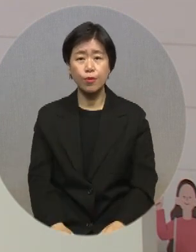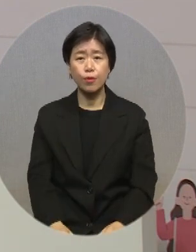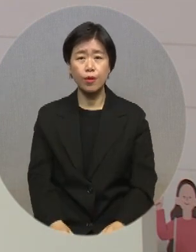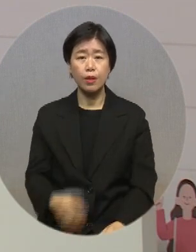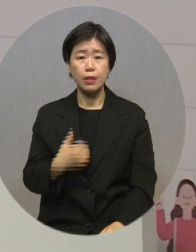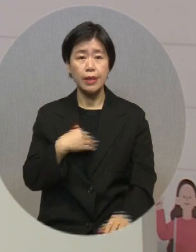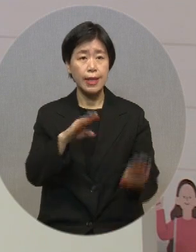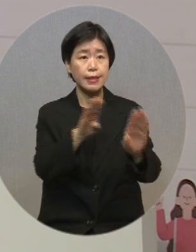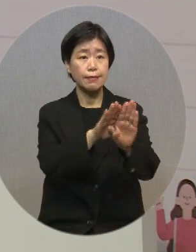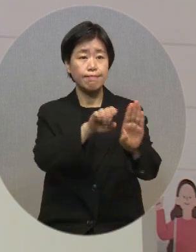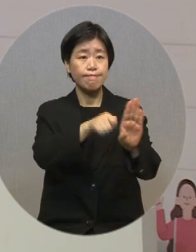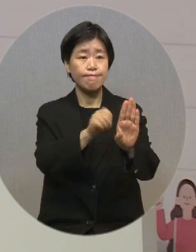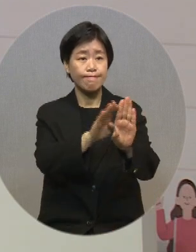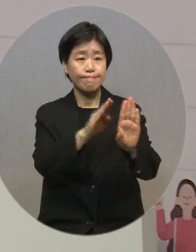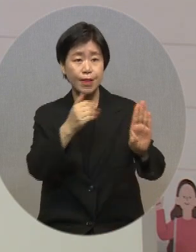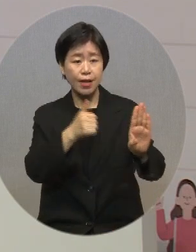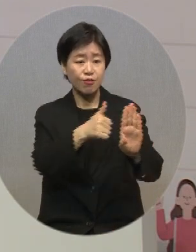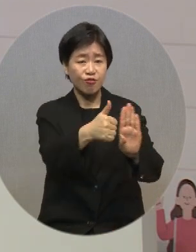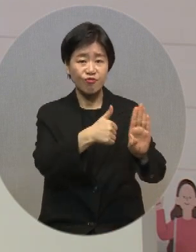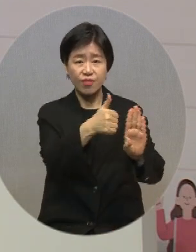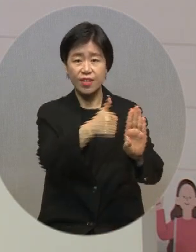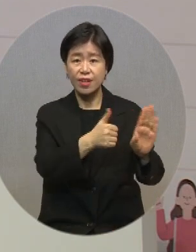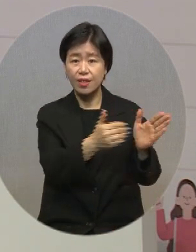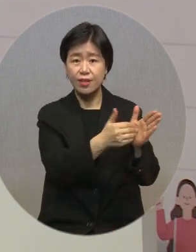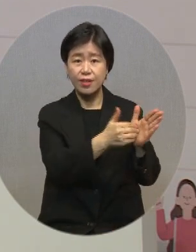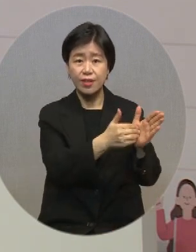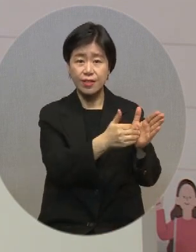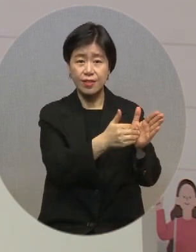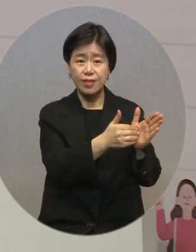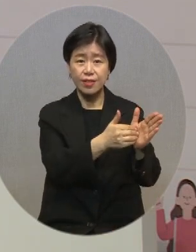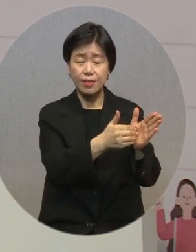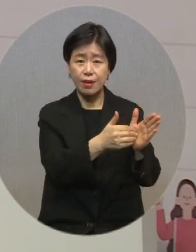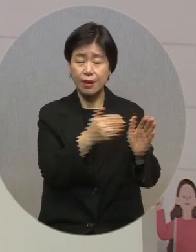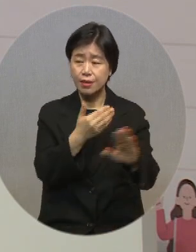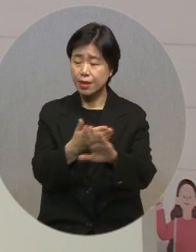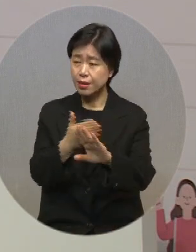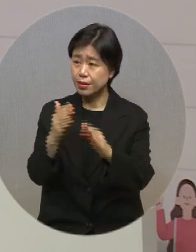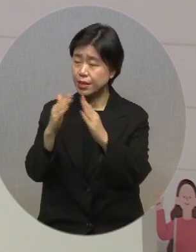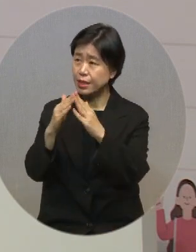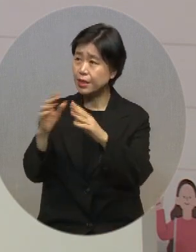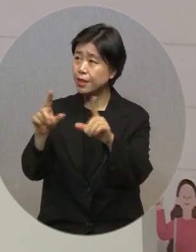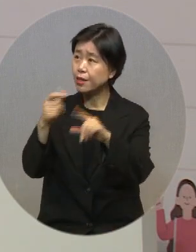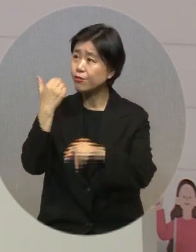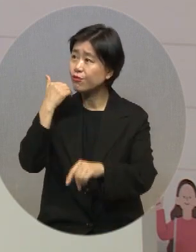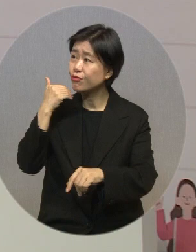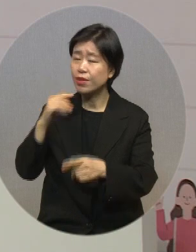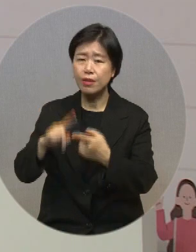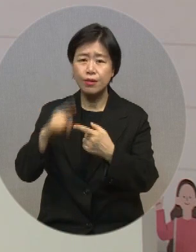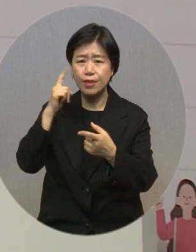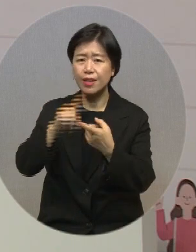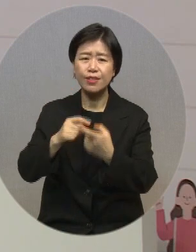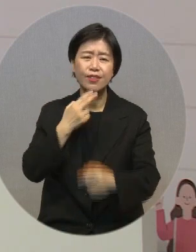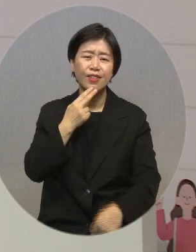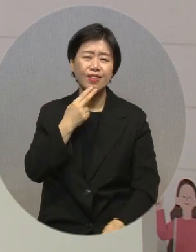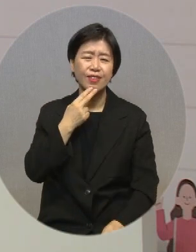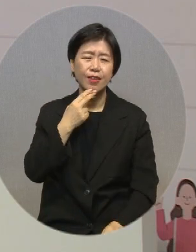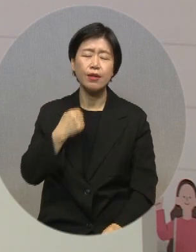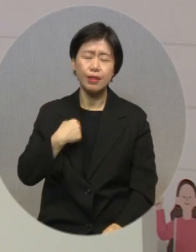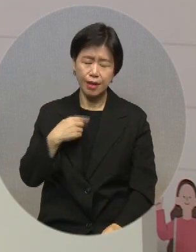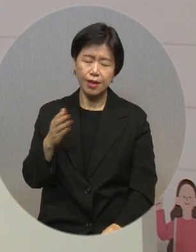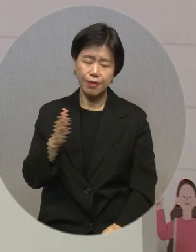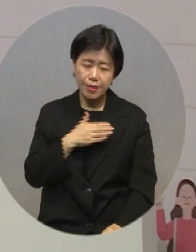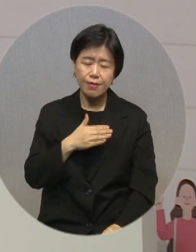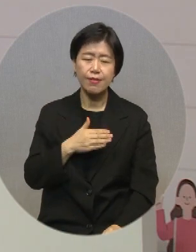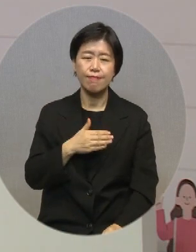들어갔고 거기서 겨 나오고 다른 데 눈길을 못 돌리니까 아 이렇게 살아서 되겠는가 이 저부터 반성을 하고